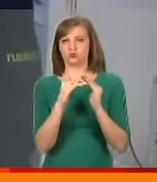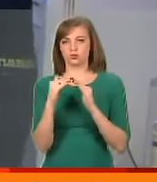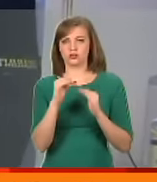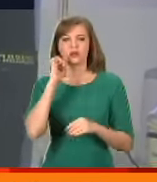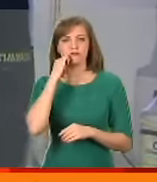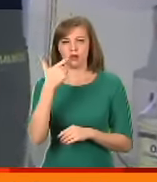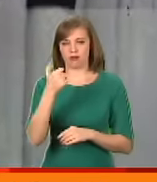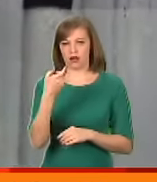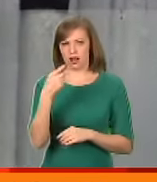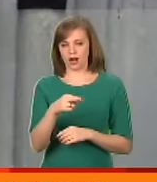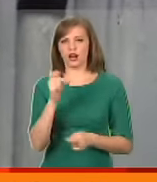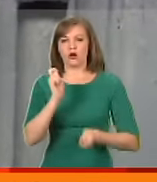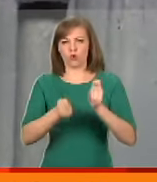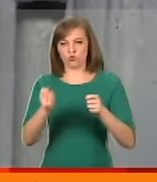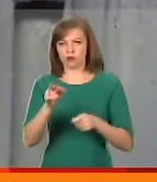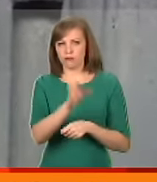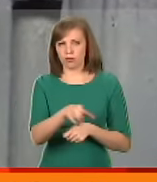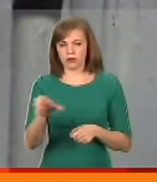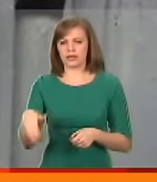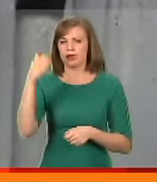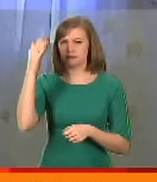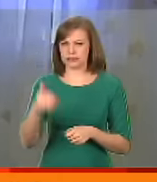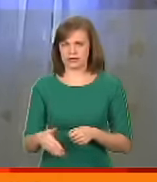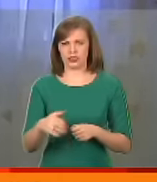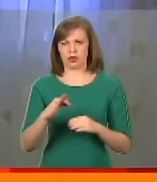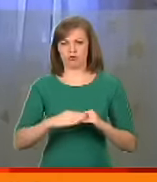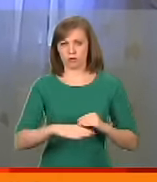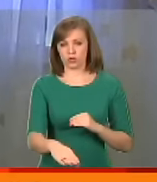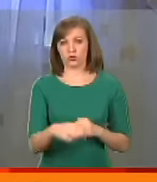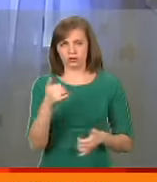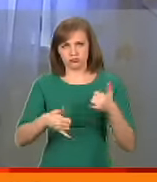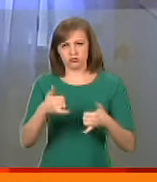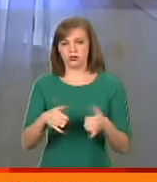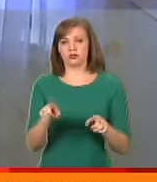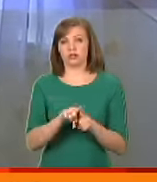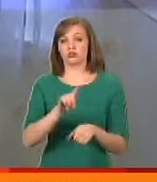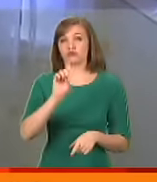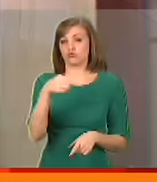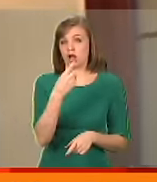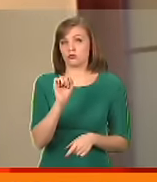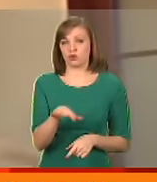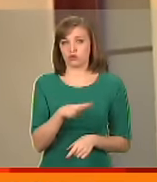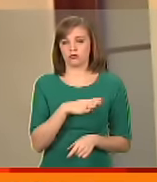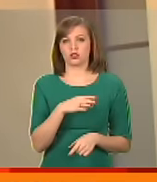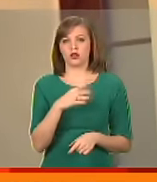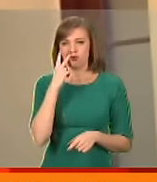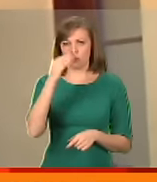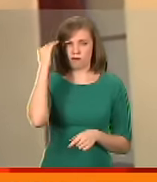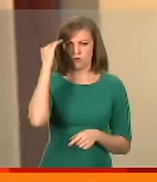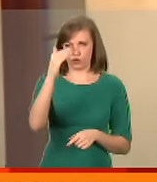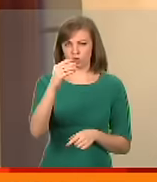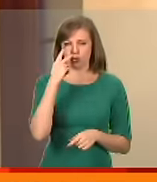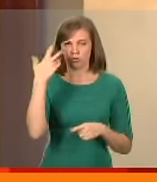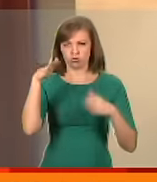сусідка баба Галя. Гупає по батареях, стінах, підлозі. Ну так где-то час може стучати. От потолок вот